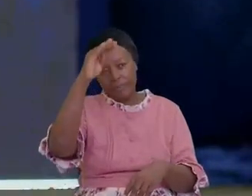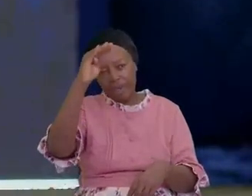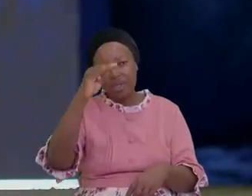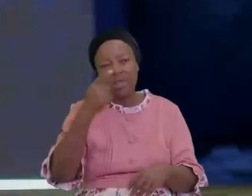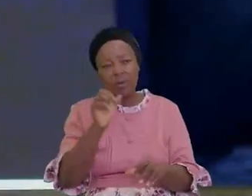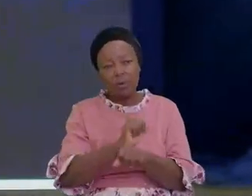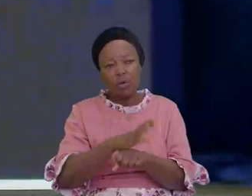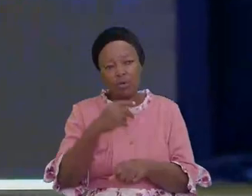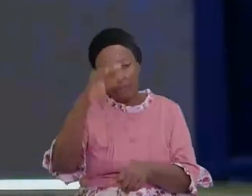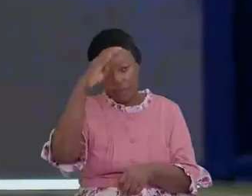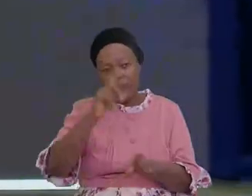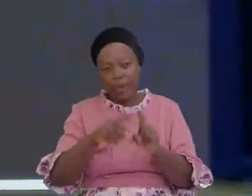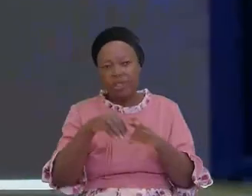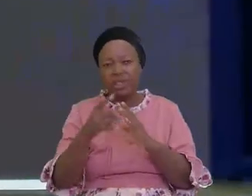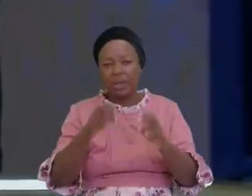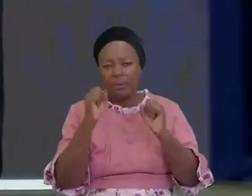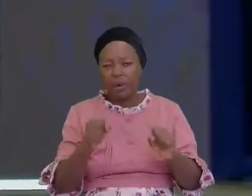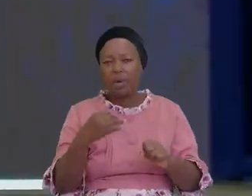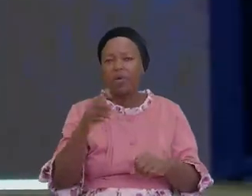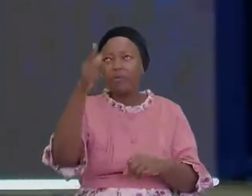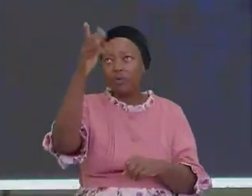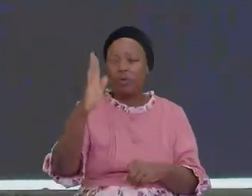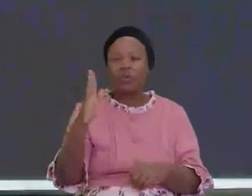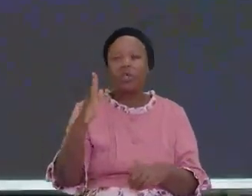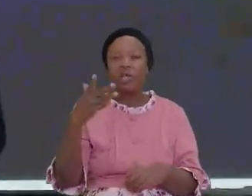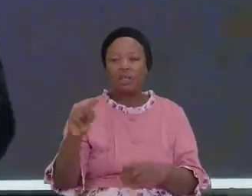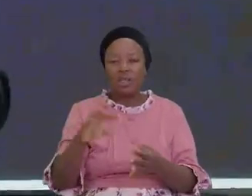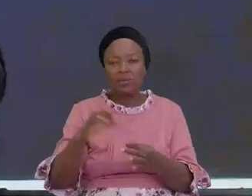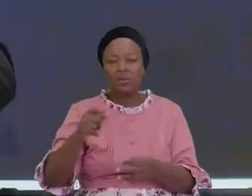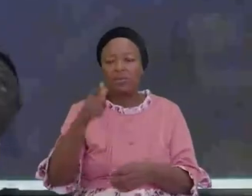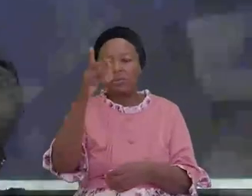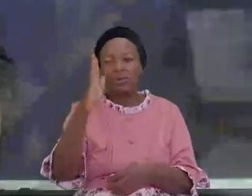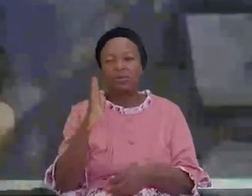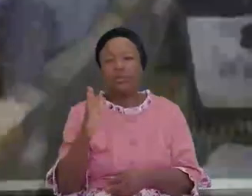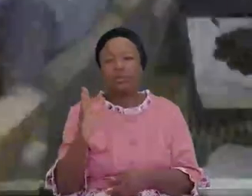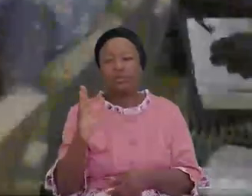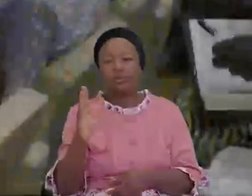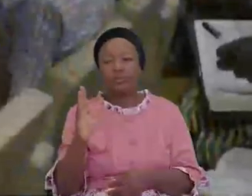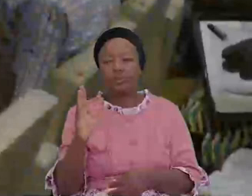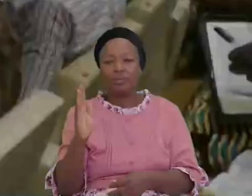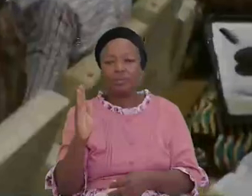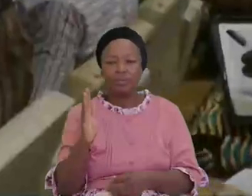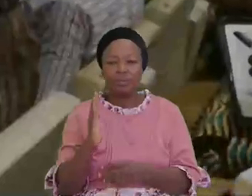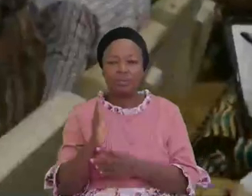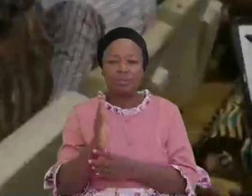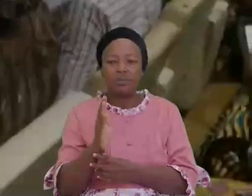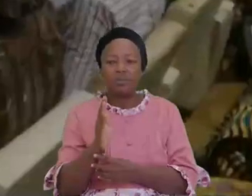des hommes, la parole des hommes, mais sur la puissance de Dieu, sur l'Esprit de